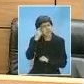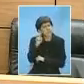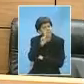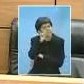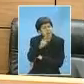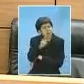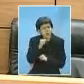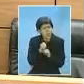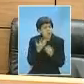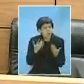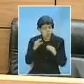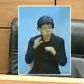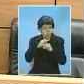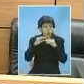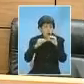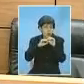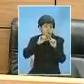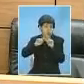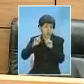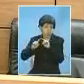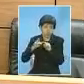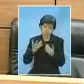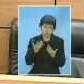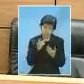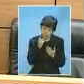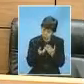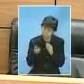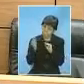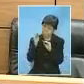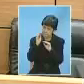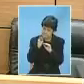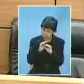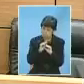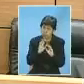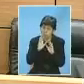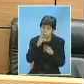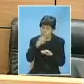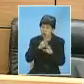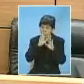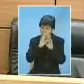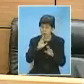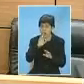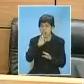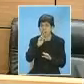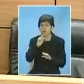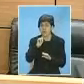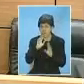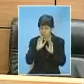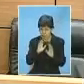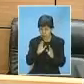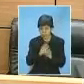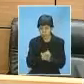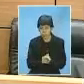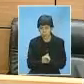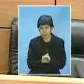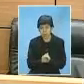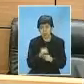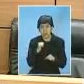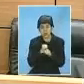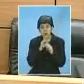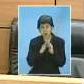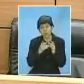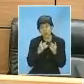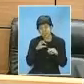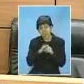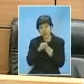ก็คือว่าเมื่อทำแบบนี้แล้วโครงการต่างๆท่านเพิ่มด้วยนะครับฝากท่านประธานไปยังท่านรัฐมนตรีครับสายคนตะวันออก